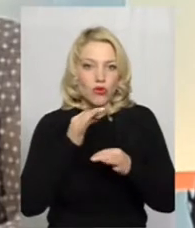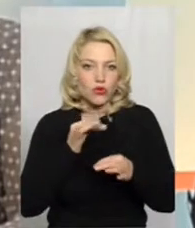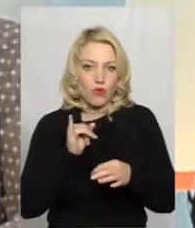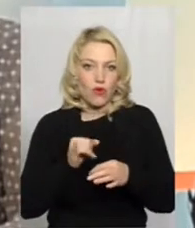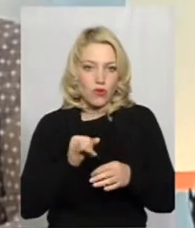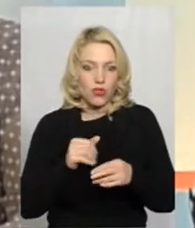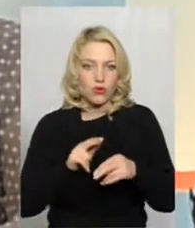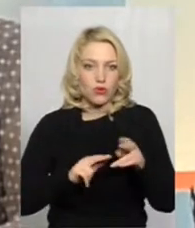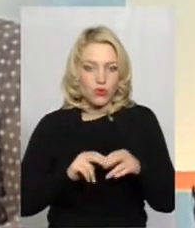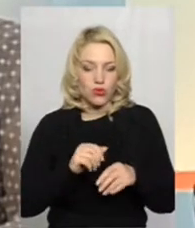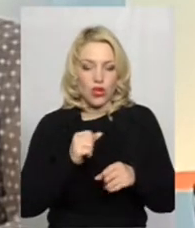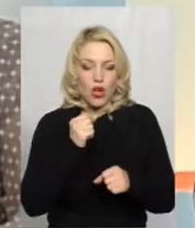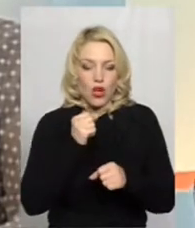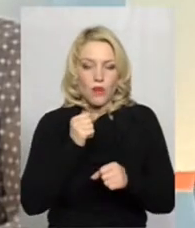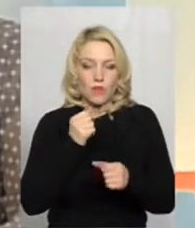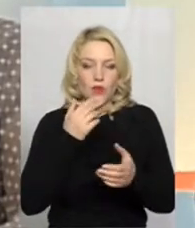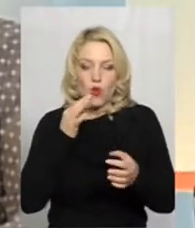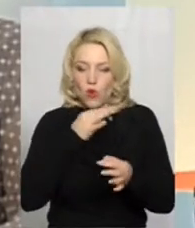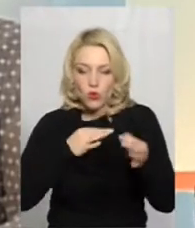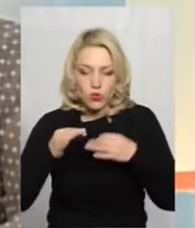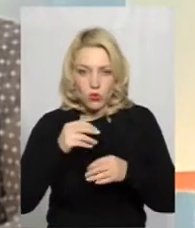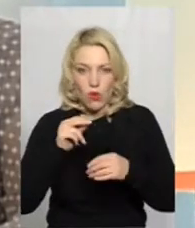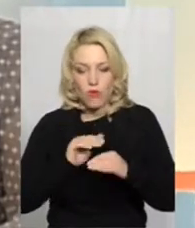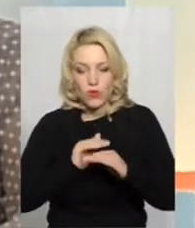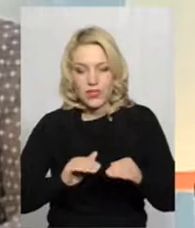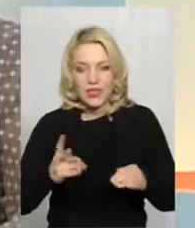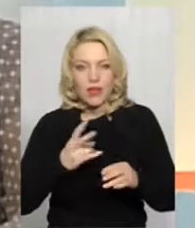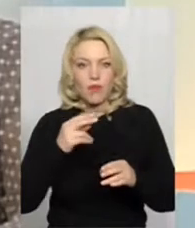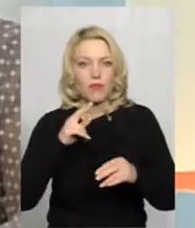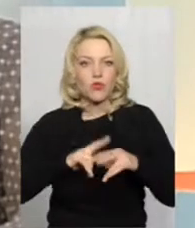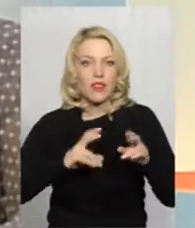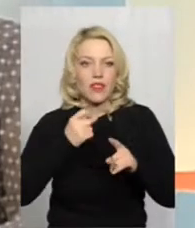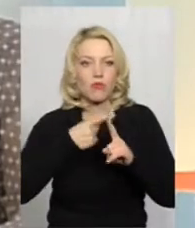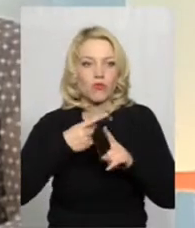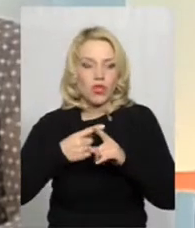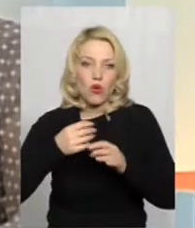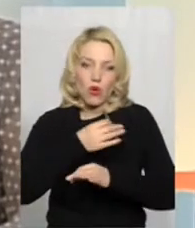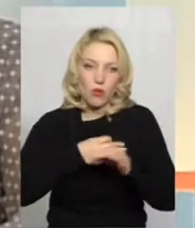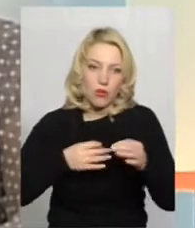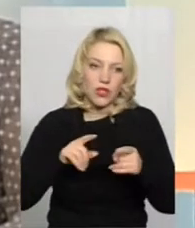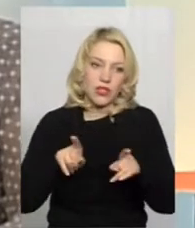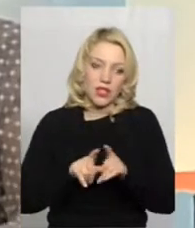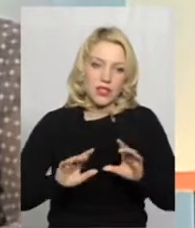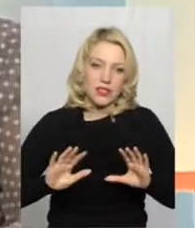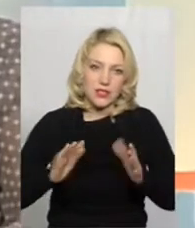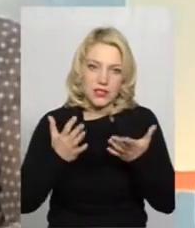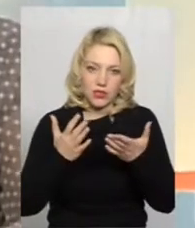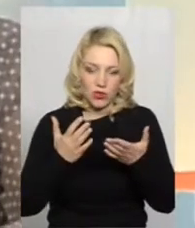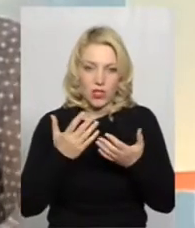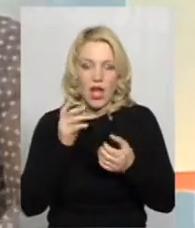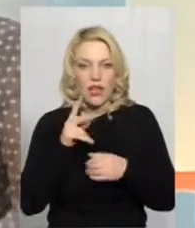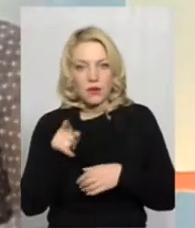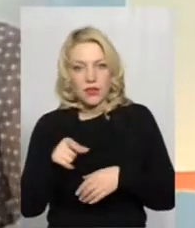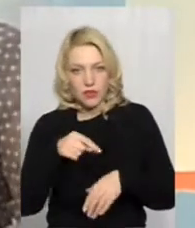роботу із учнями, потрібно завжди прямувати на позитиві. Тобто обговорення, ось сталася така ситуація, як би ти діяв